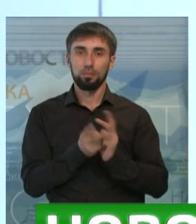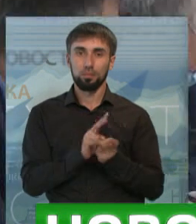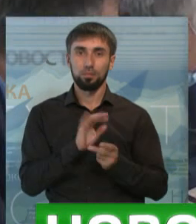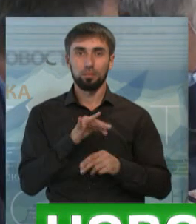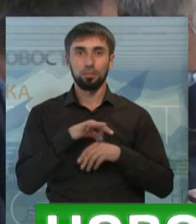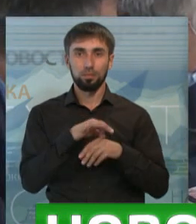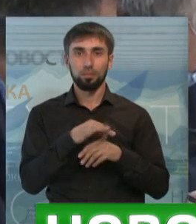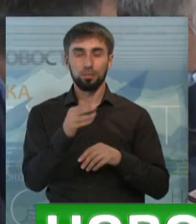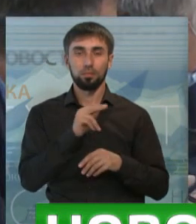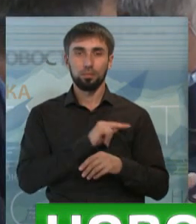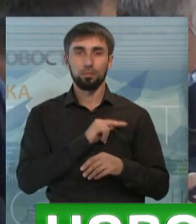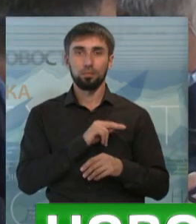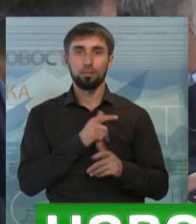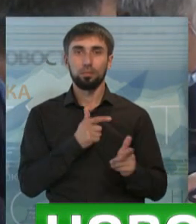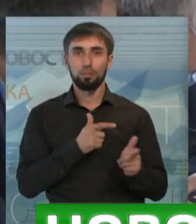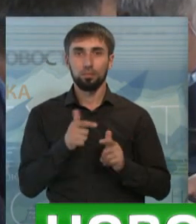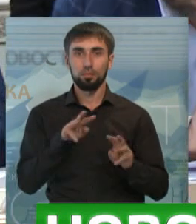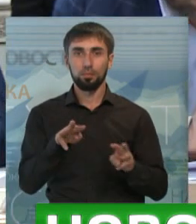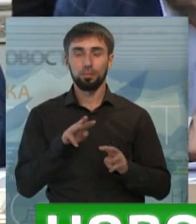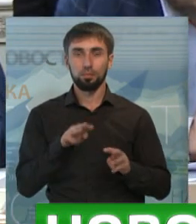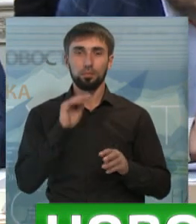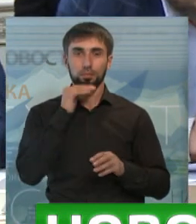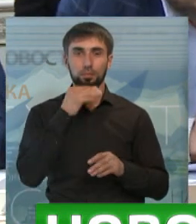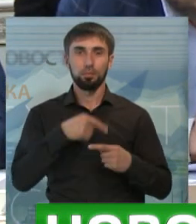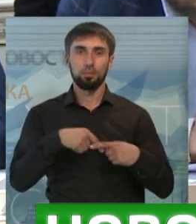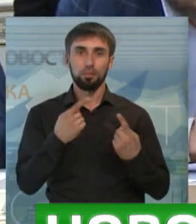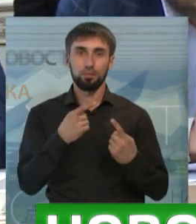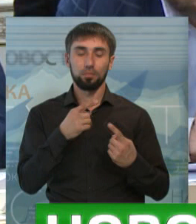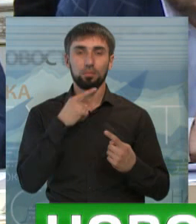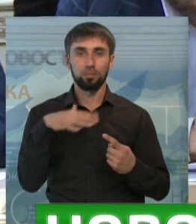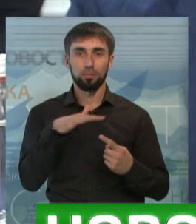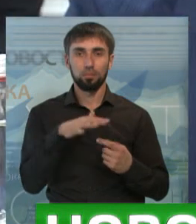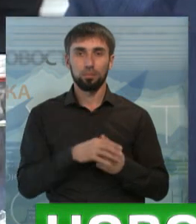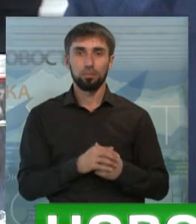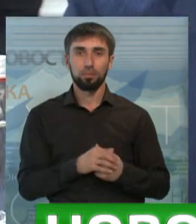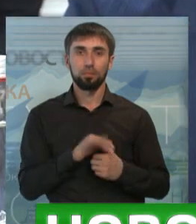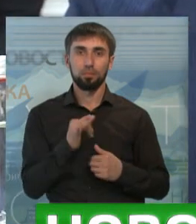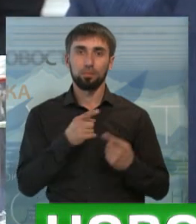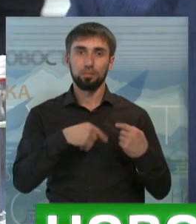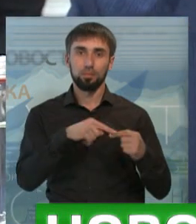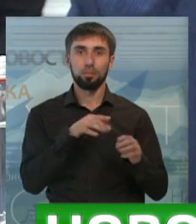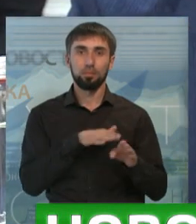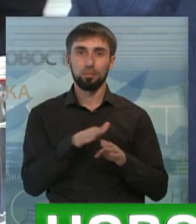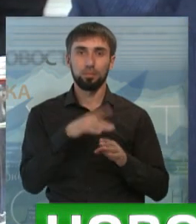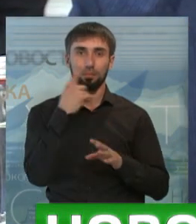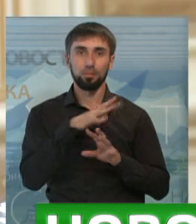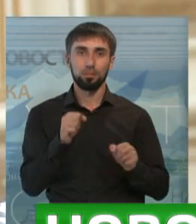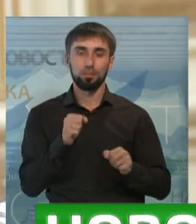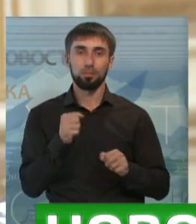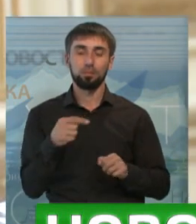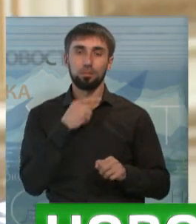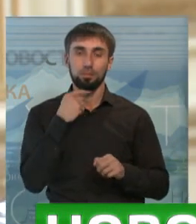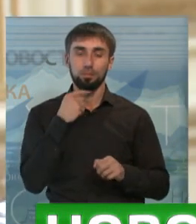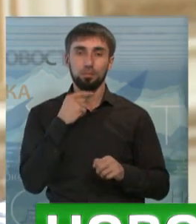работа по его согласованию с министерством экономического развития россии органами местного самоуправления и органами исполнительной власти ингушетии по